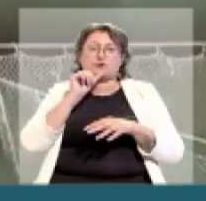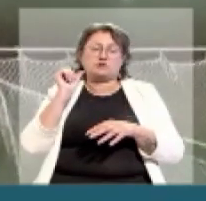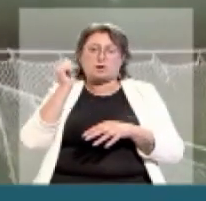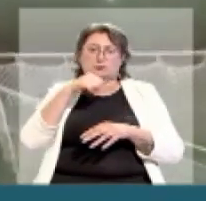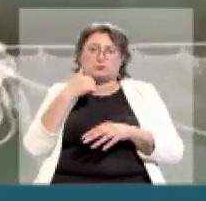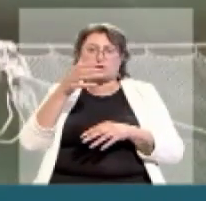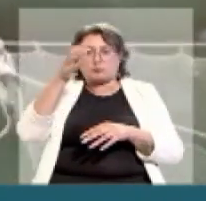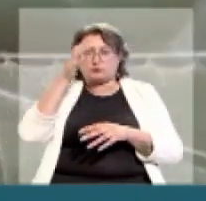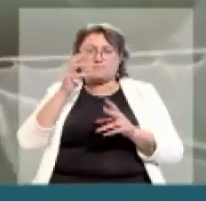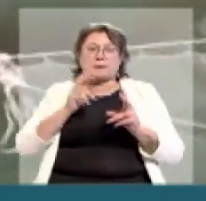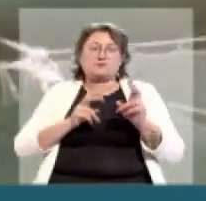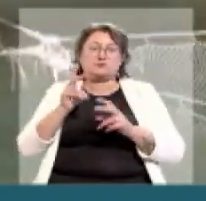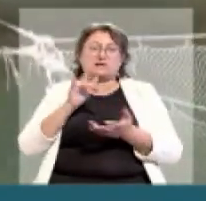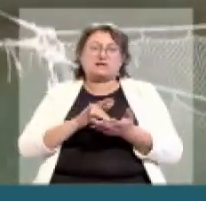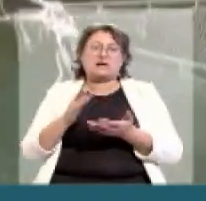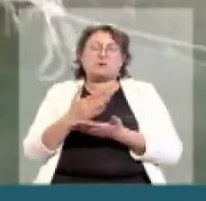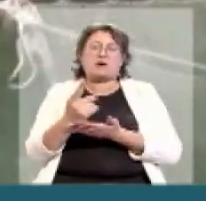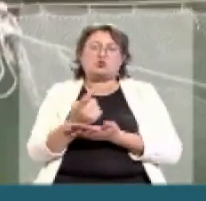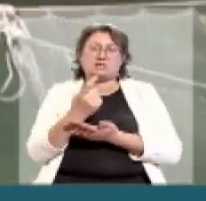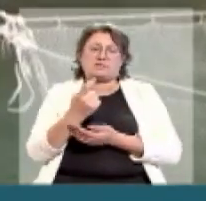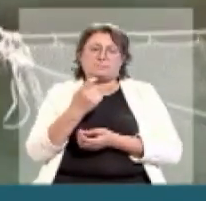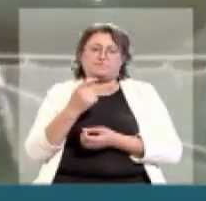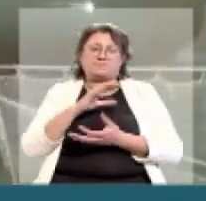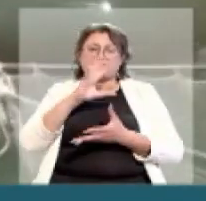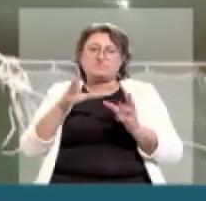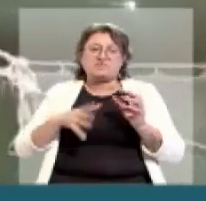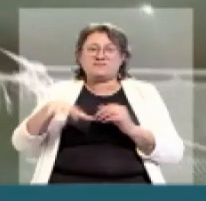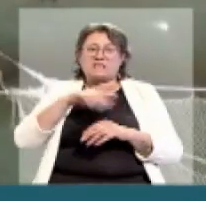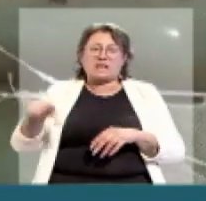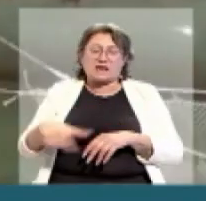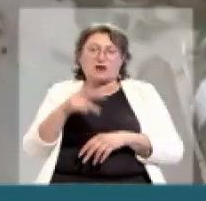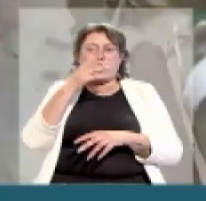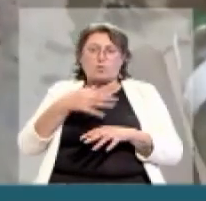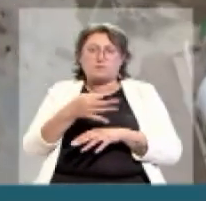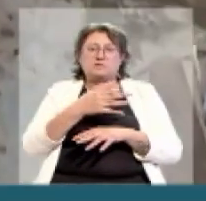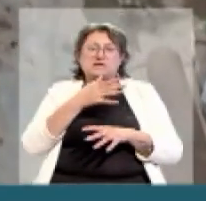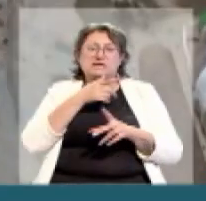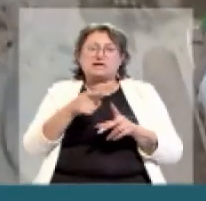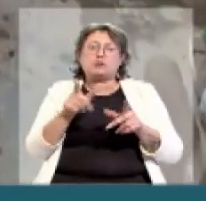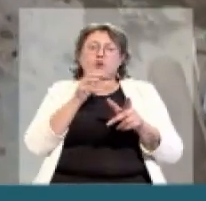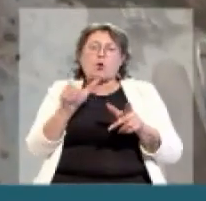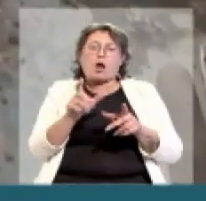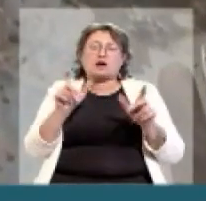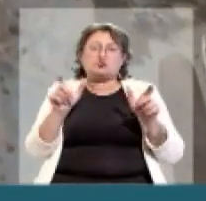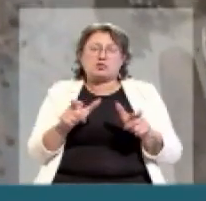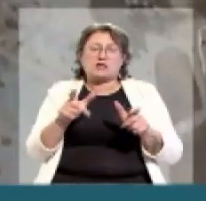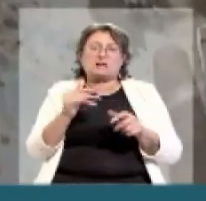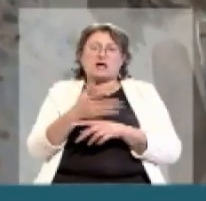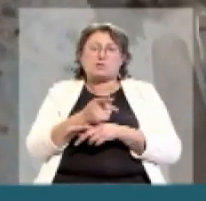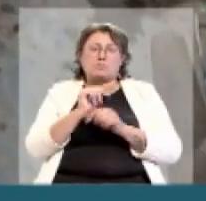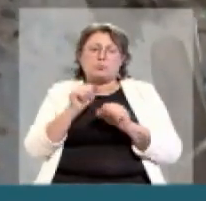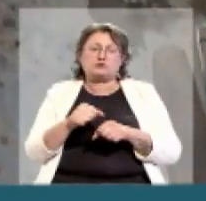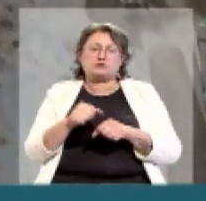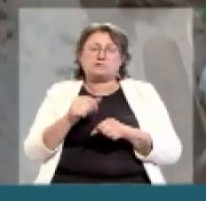году научно-производственным центром рыбного хозяйства. Все реки и водоемы и сроки ограничений и запретов на рыболовство